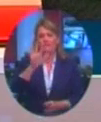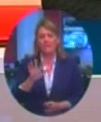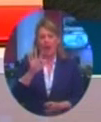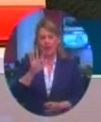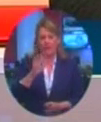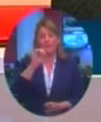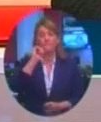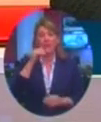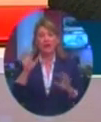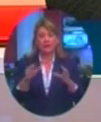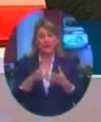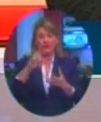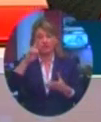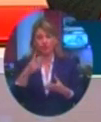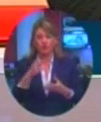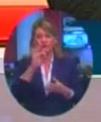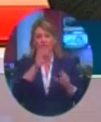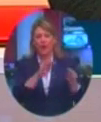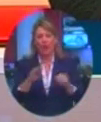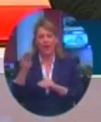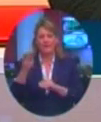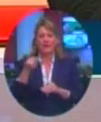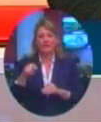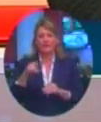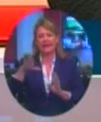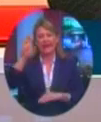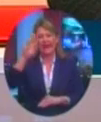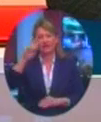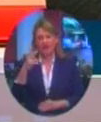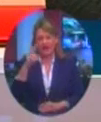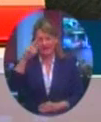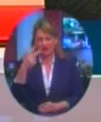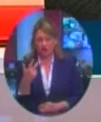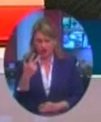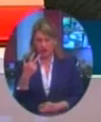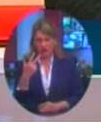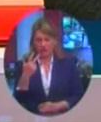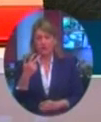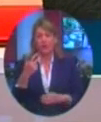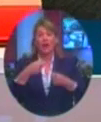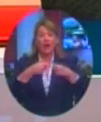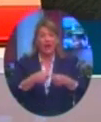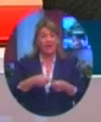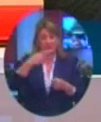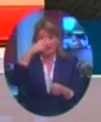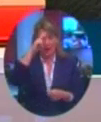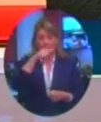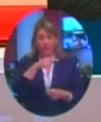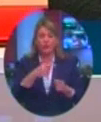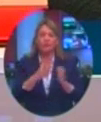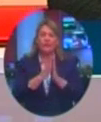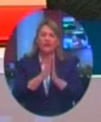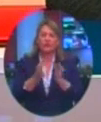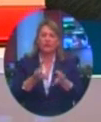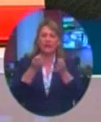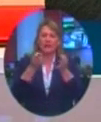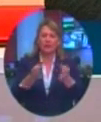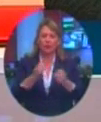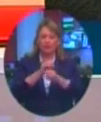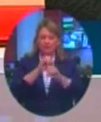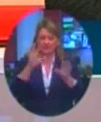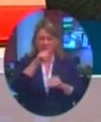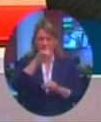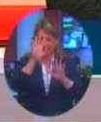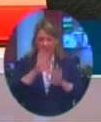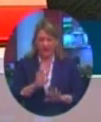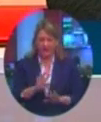שוב המליאה כדי להעביר את ההחלטה בקריאה שנייה ושלישית. במקביל, חברי כנסת מהליכוד מבקשים לדחות את פתיחת שידורי התאגיד